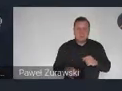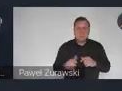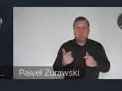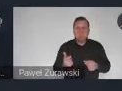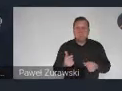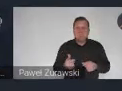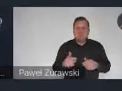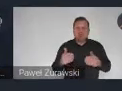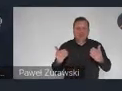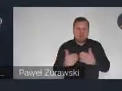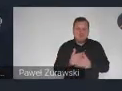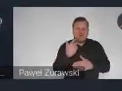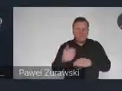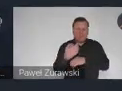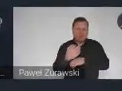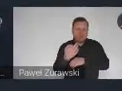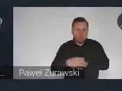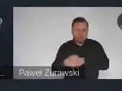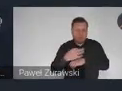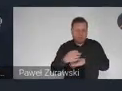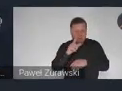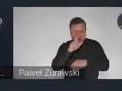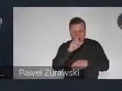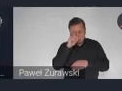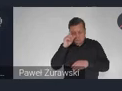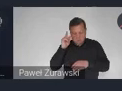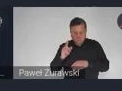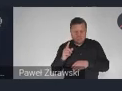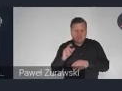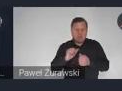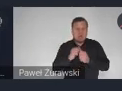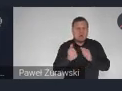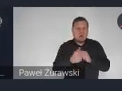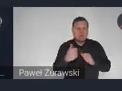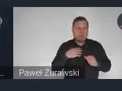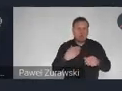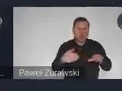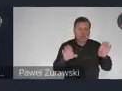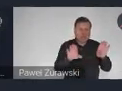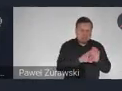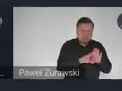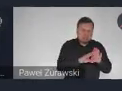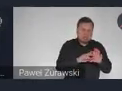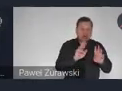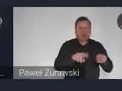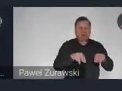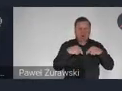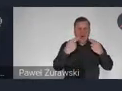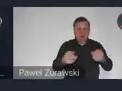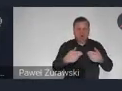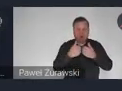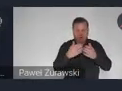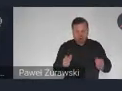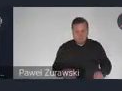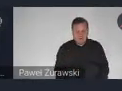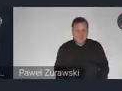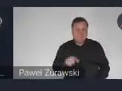nowych uniwersytetów ludowych lub reaktywowania wcześniej już istniejących oczywiście